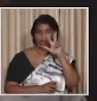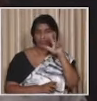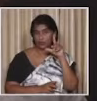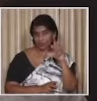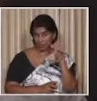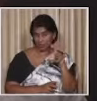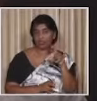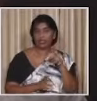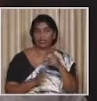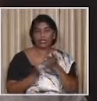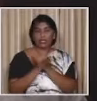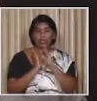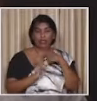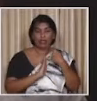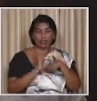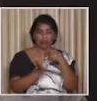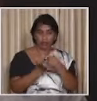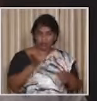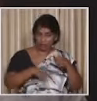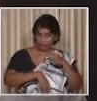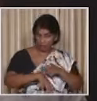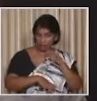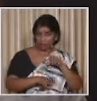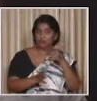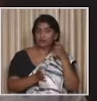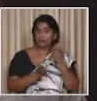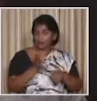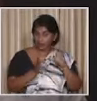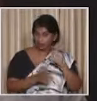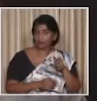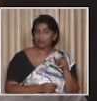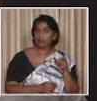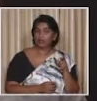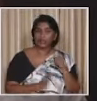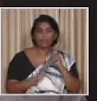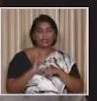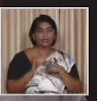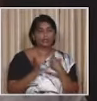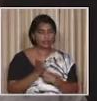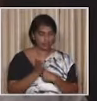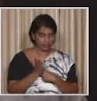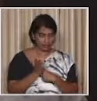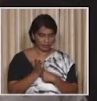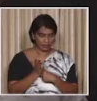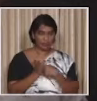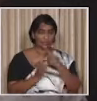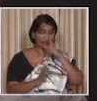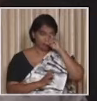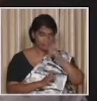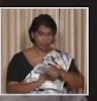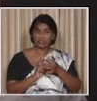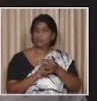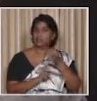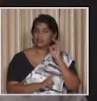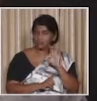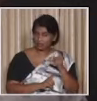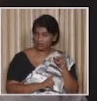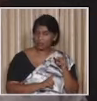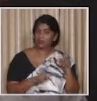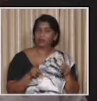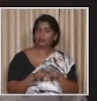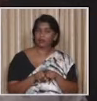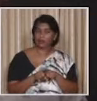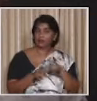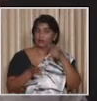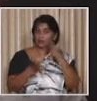1987 මේ ඉන්දුලංකා ගිවිසුම අත්සන් කරන අවස්ථාවේ. මේක අත්සන් තියලා තියෙනවා ජේ.ආර්. ජයවර්ධන ජනාධිපතිතුමන්. ඒ වගේම